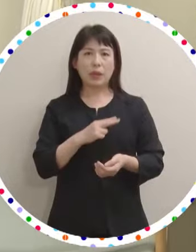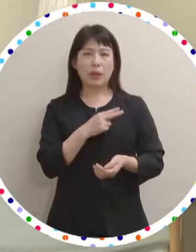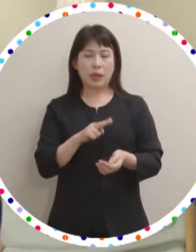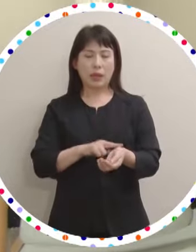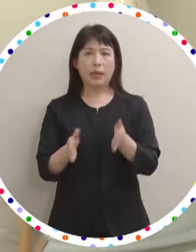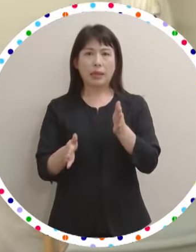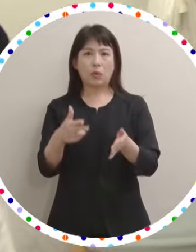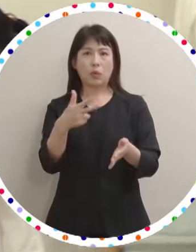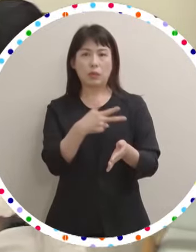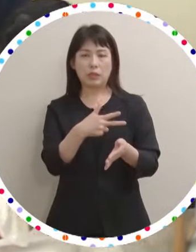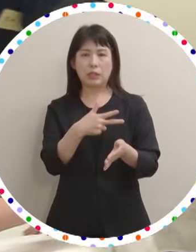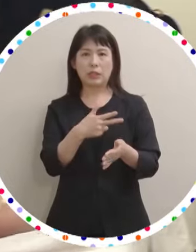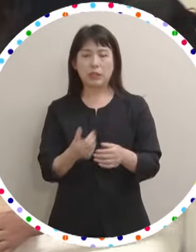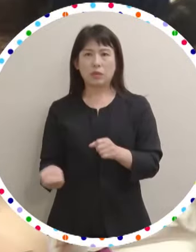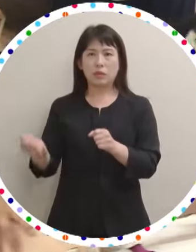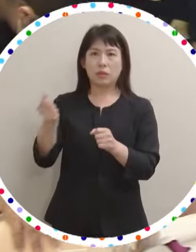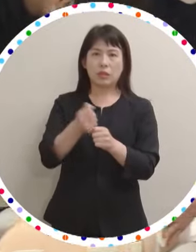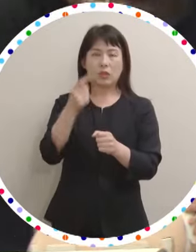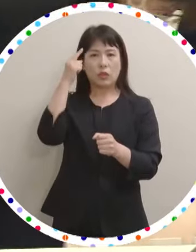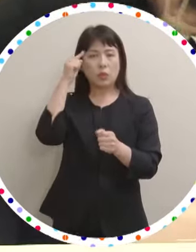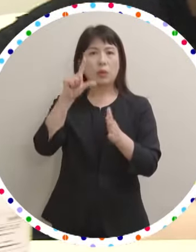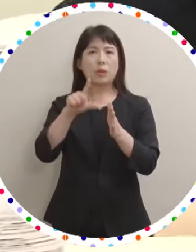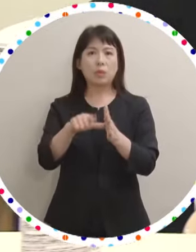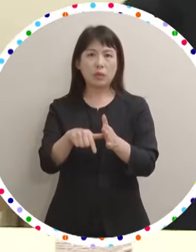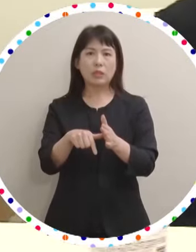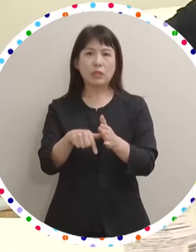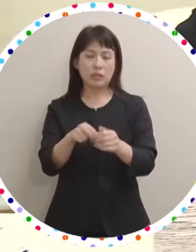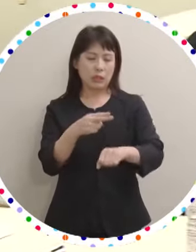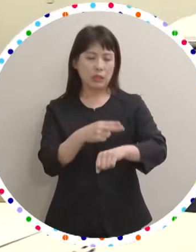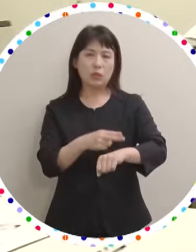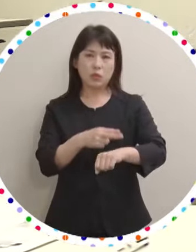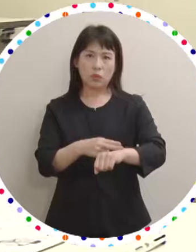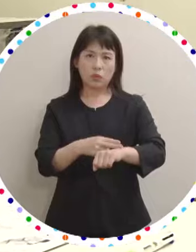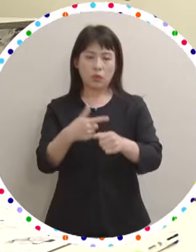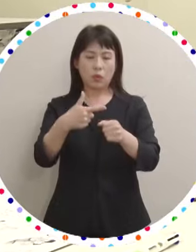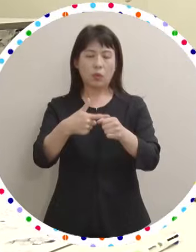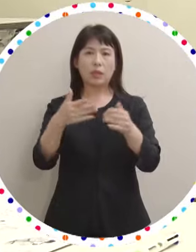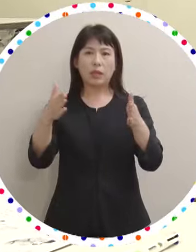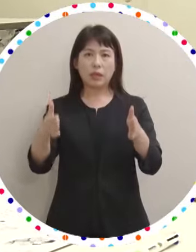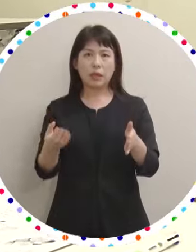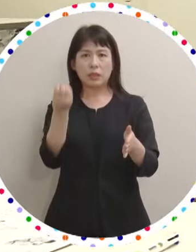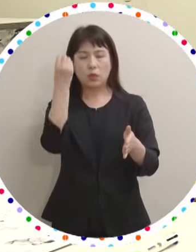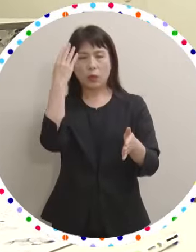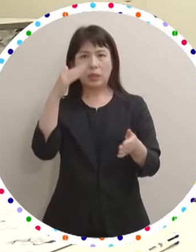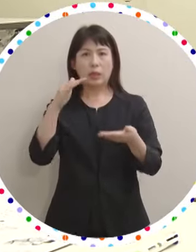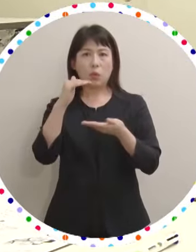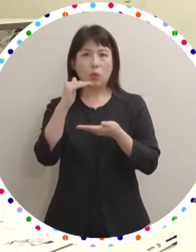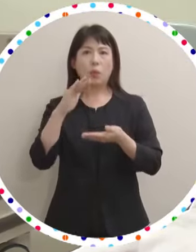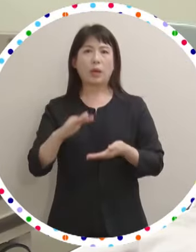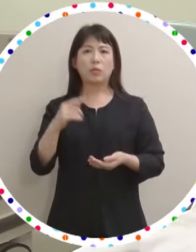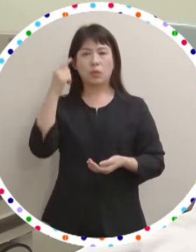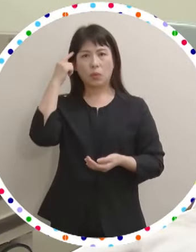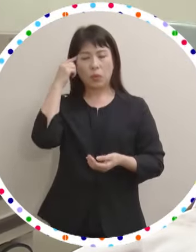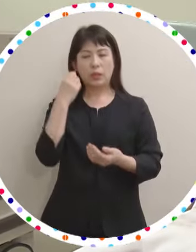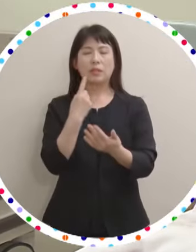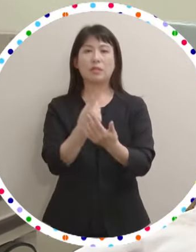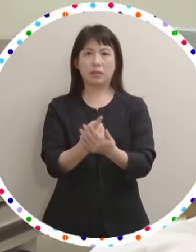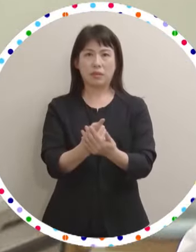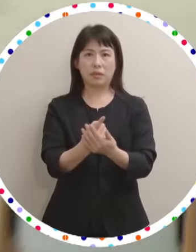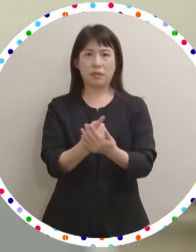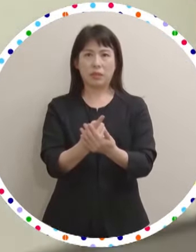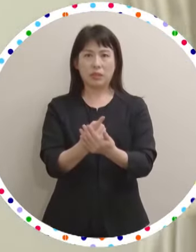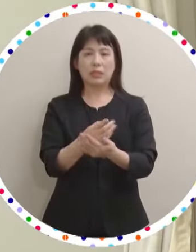師に復職しようと思っても、やっぱり技術だったり、あと、ね、6年経つと忘れていることも多いかなと思ったので参加して、